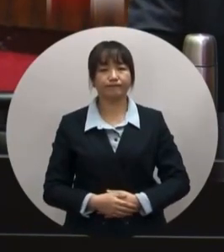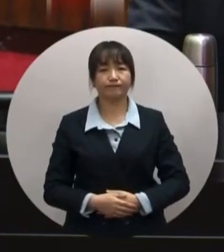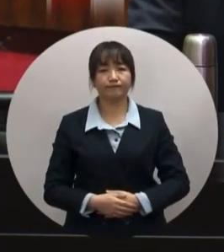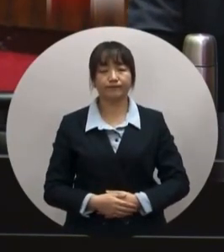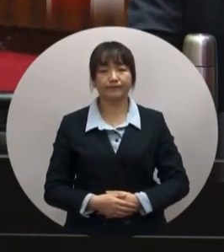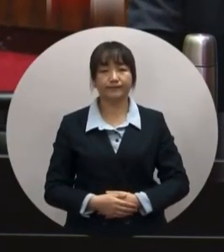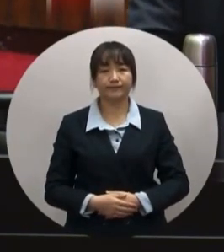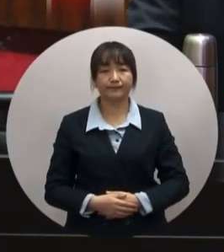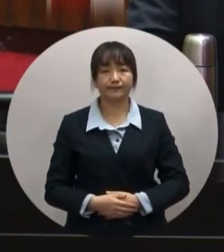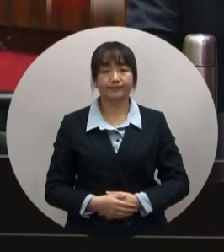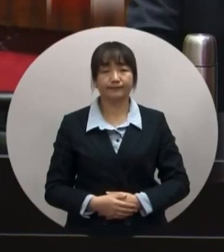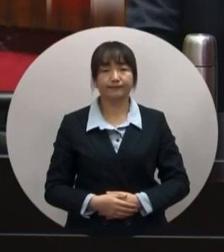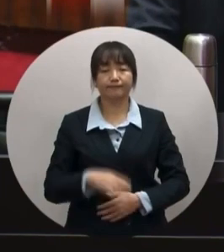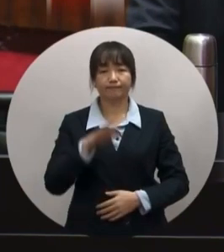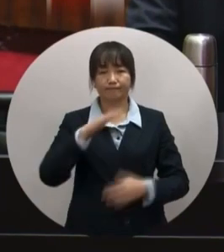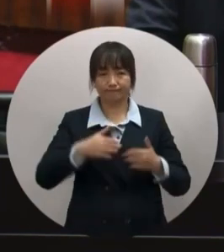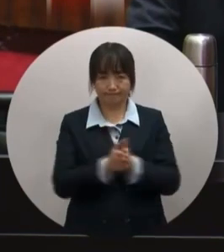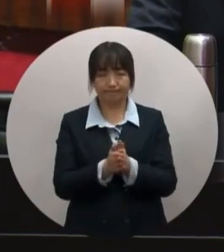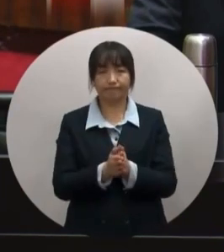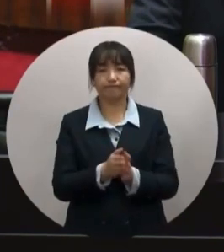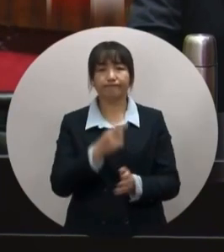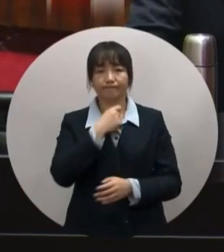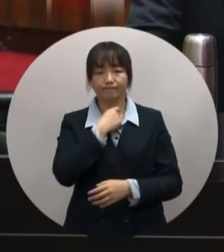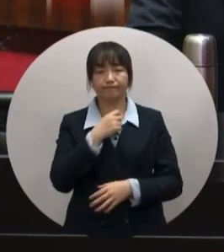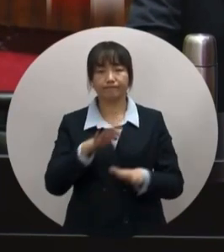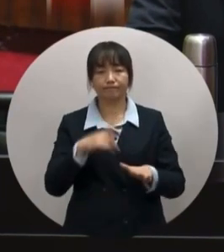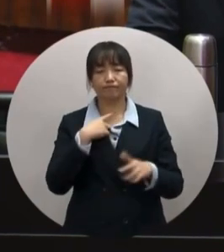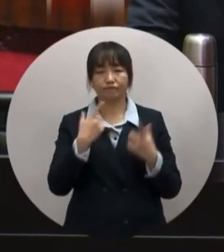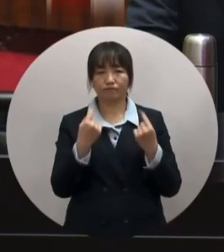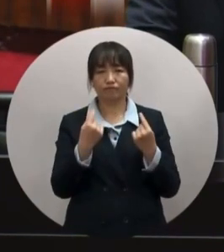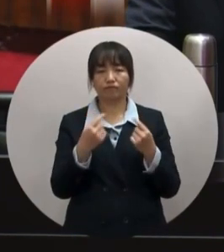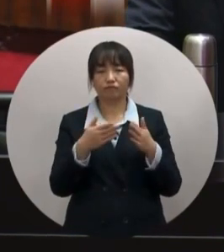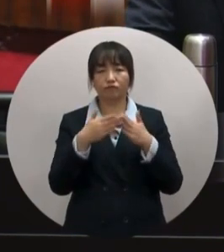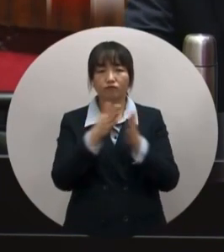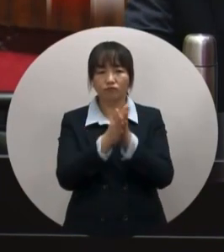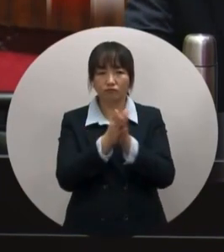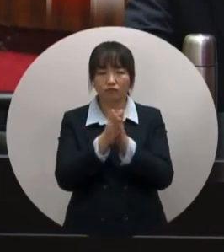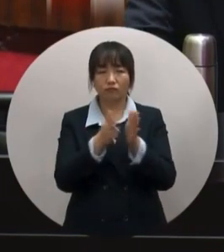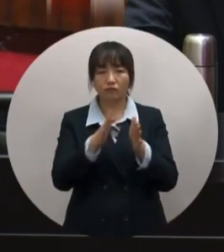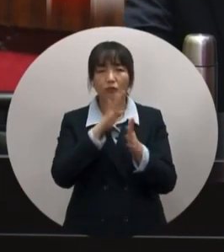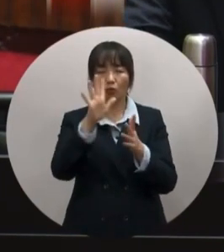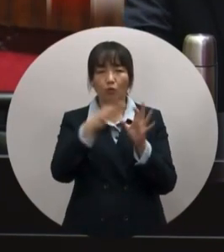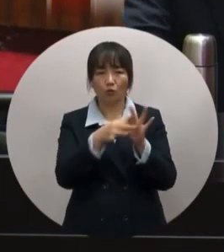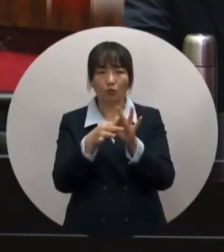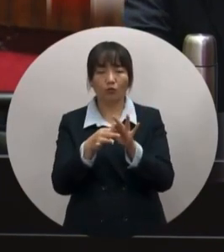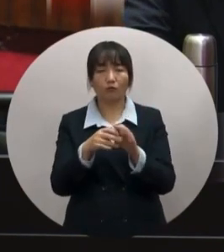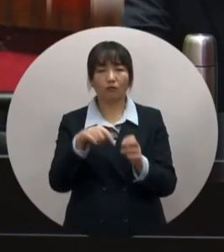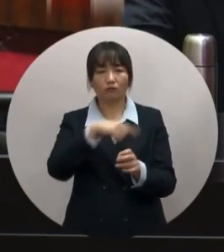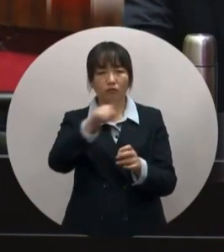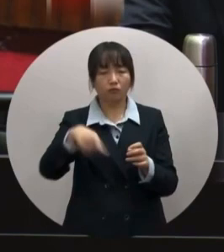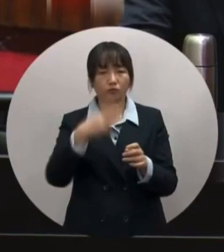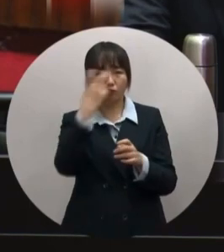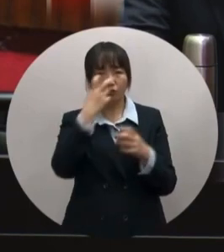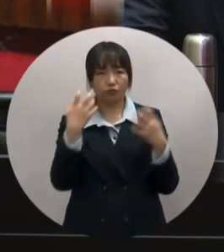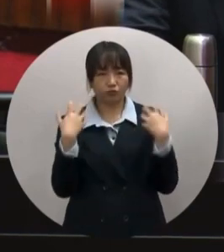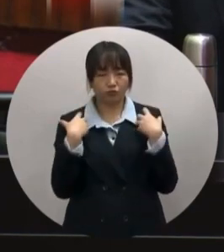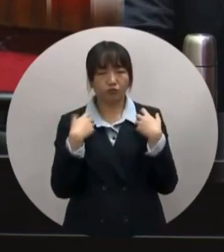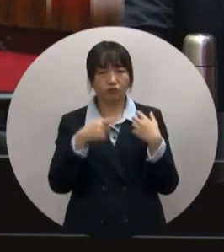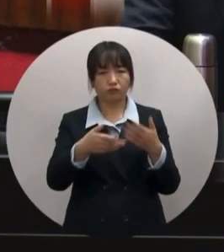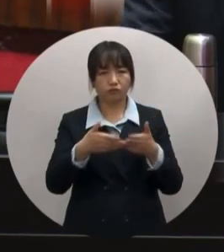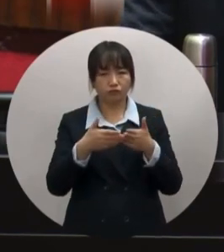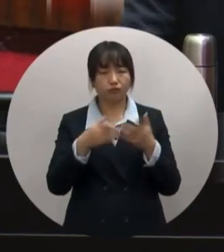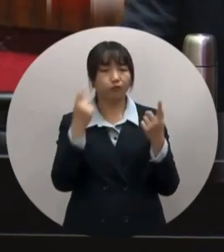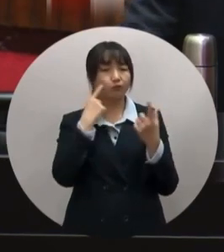的改善方案即可我一直要求相關管理上